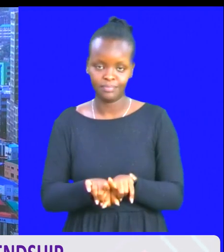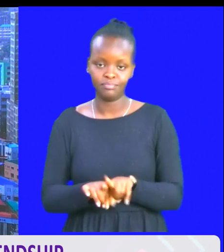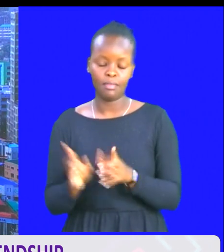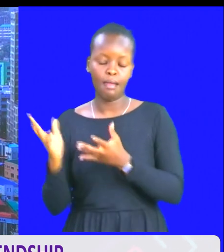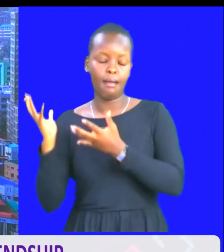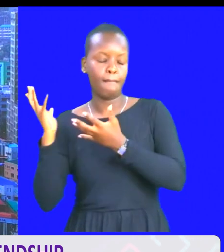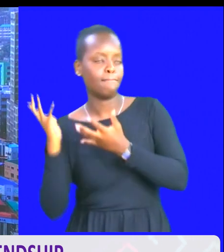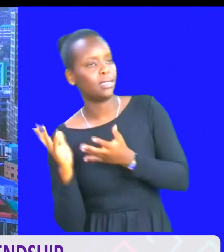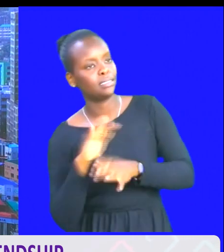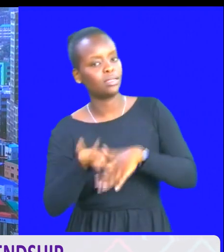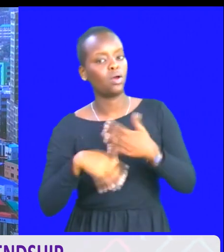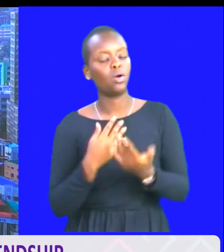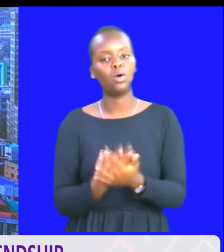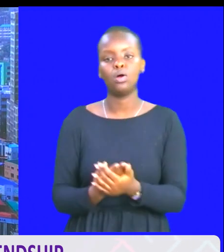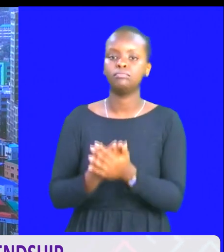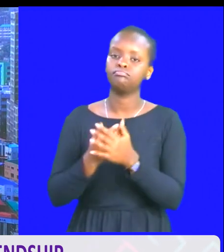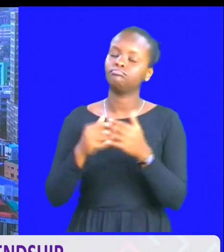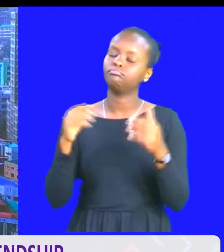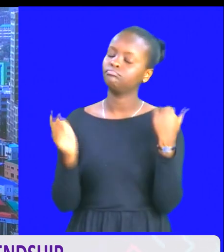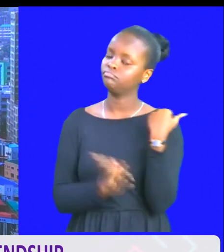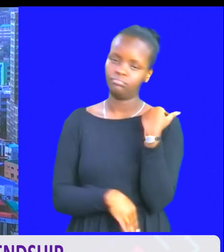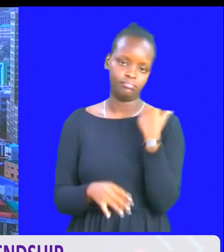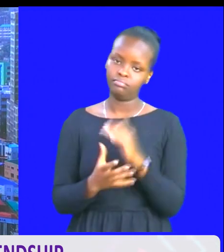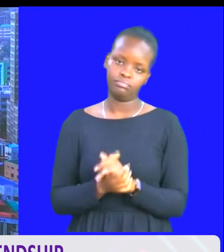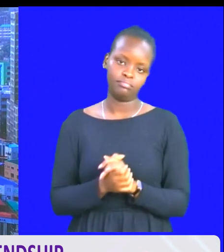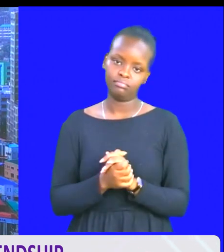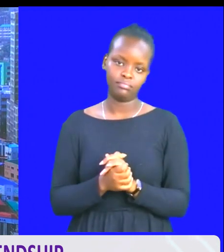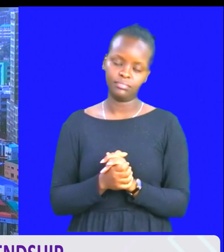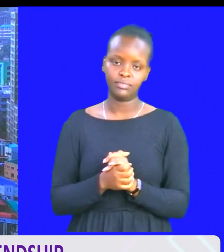Joe, Zio, I'm not going to talk. Yo, Nikki Kuan, hey, Bill.